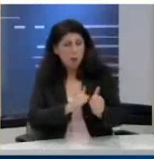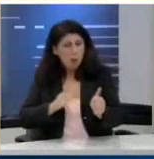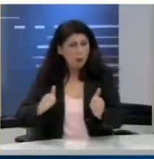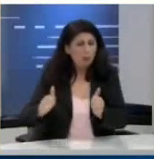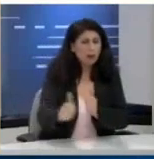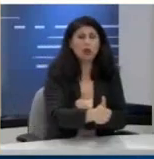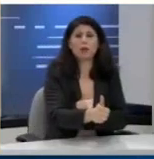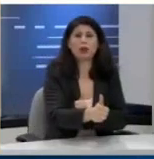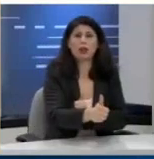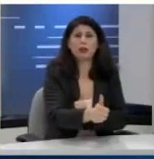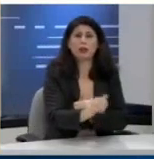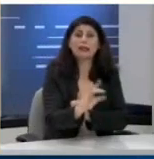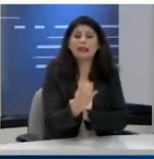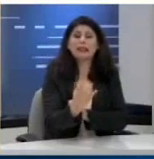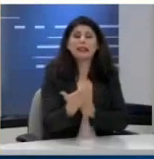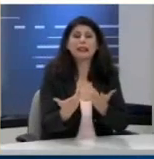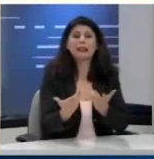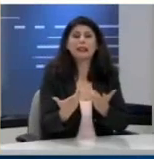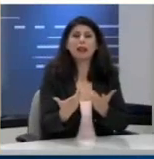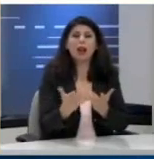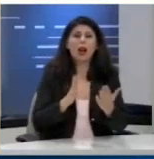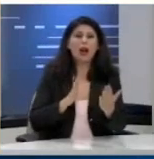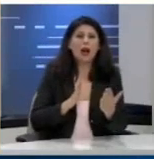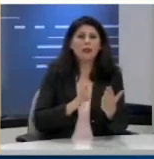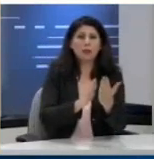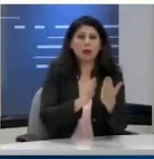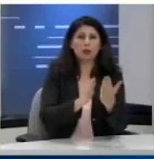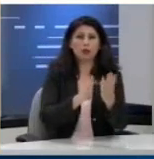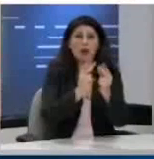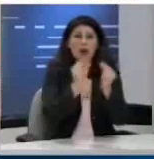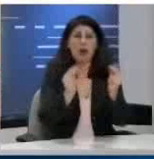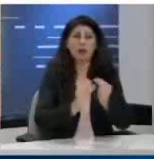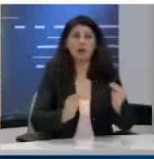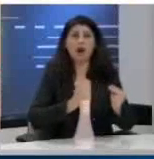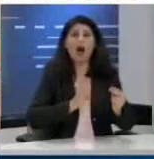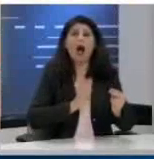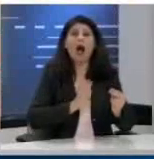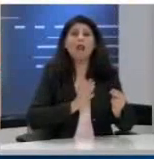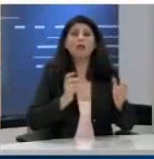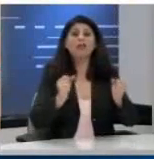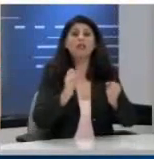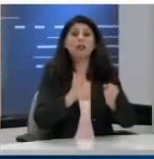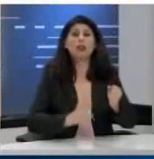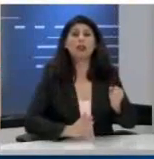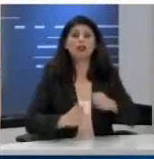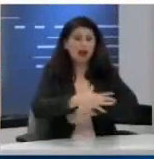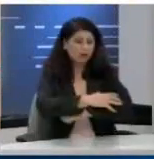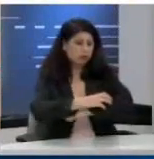προτεραιότητα την αντιμετώπιση των συνεπειών της ανθρωπιστικής κρίσης στη χώρα το